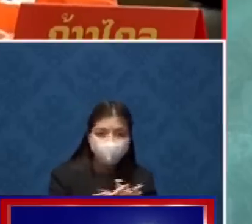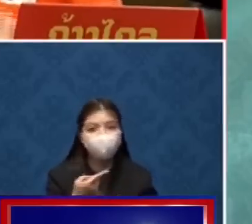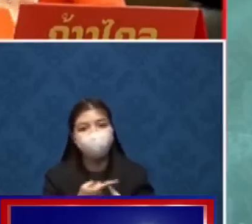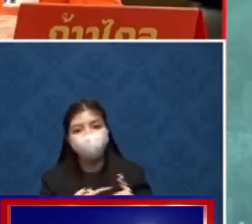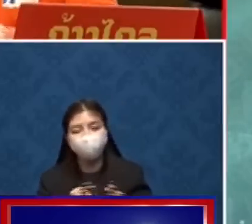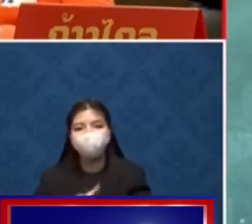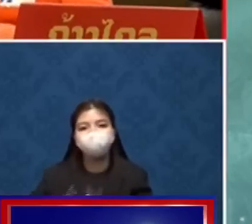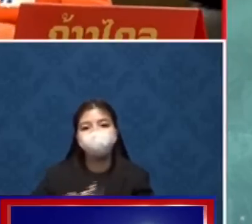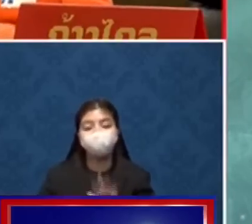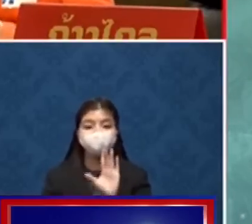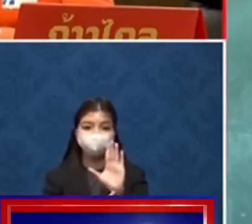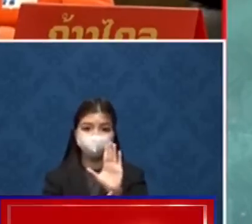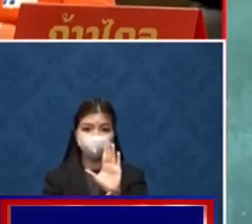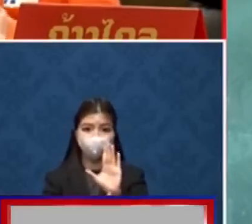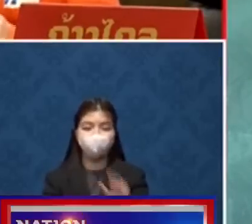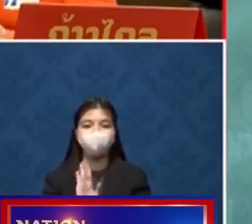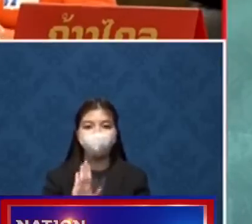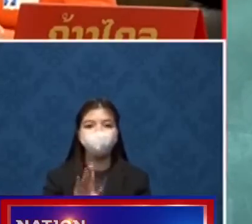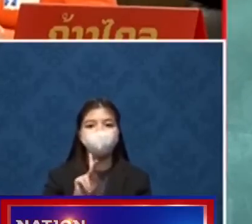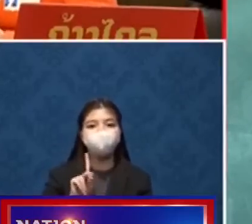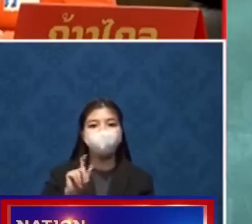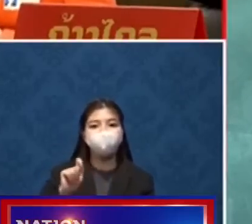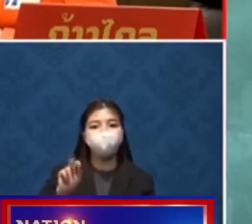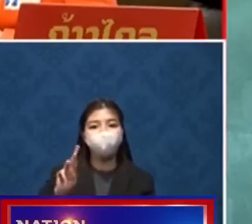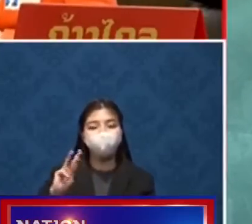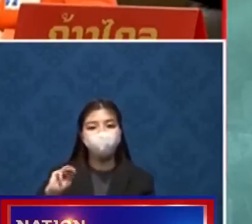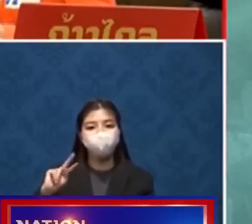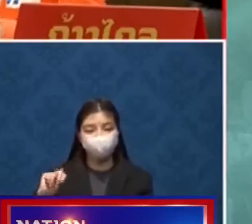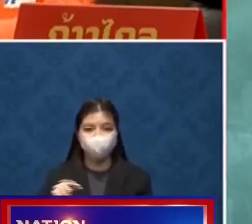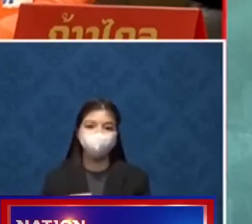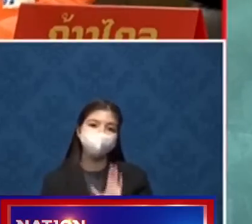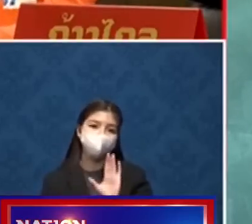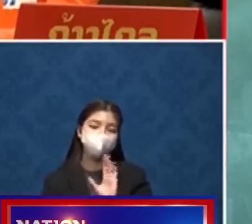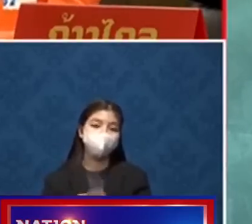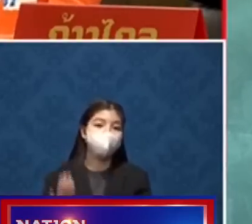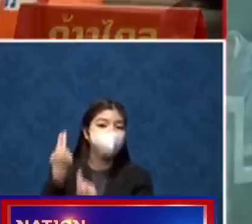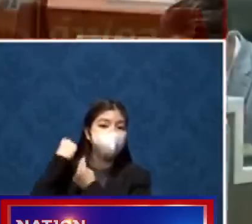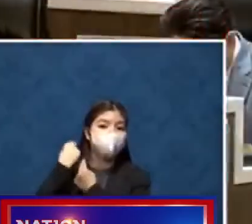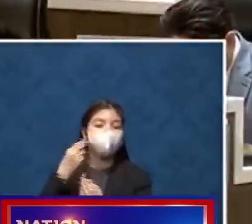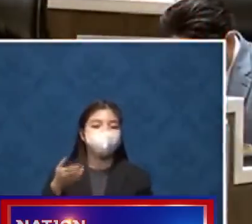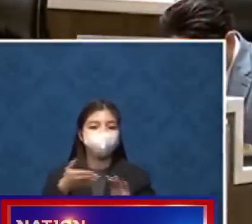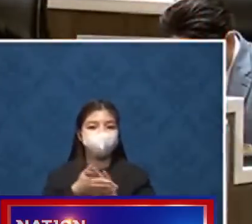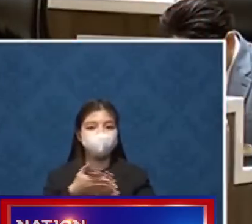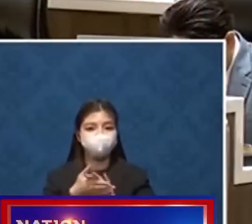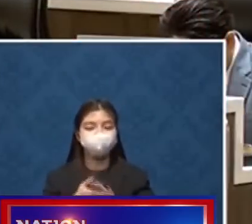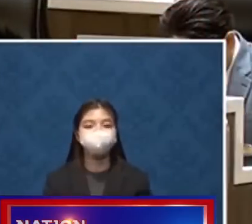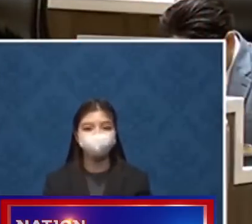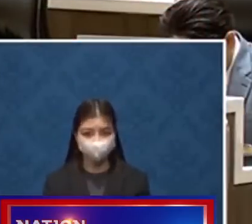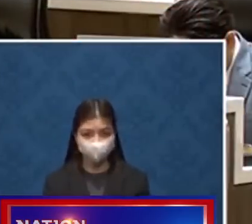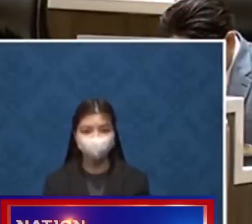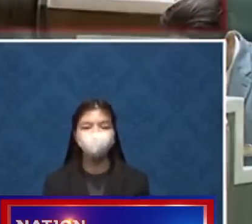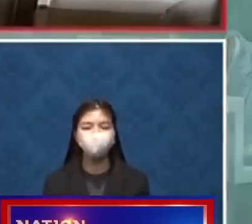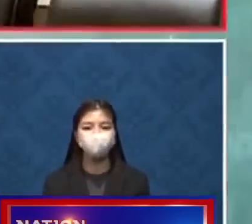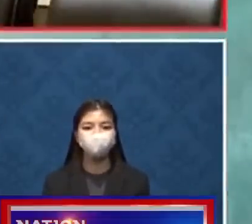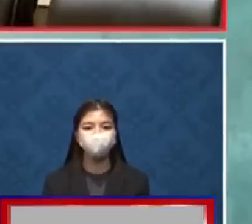เสฮ ะ ยิงปืนแม่นพี่นิโรธก็คงจะต้องไปแต่ว่าโดยมารยาทลุงป้อมไปนครสวรรค ์ พี่นิโรธก็ไป ก็ไป ลุ